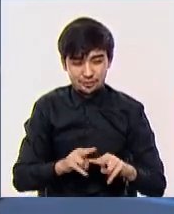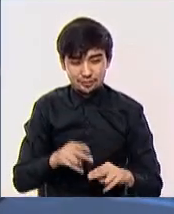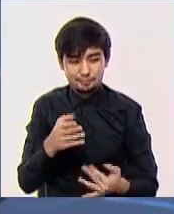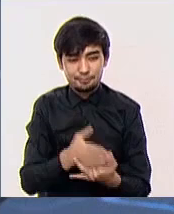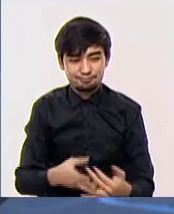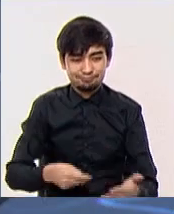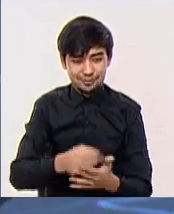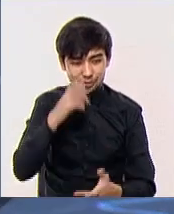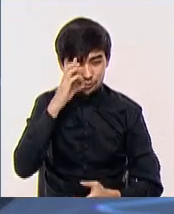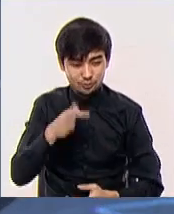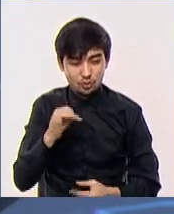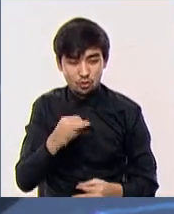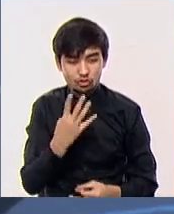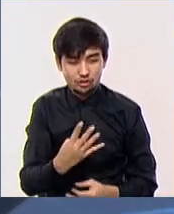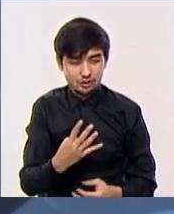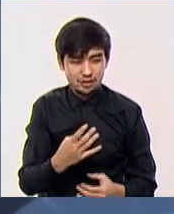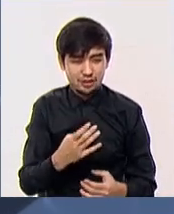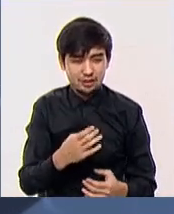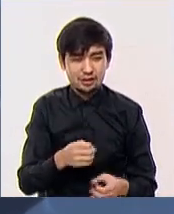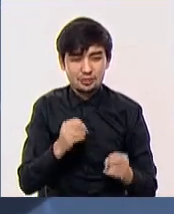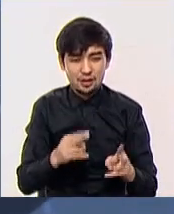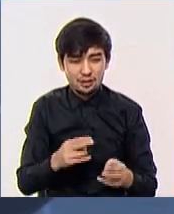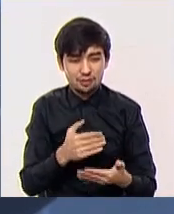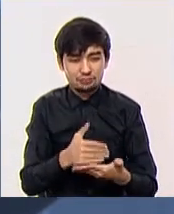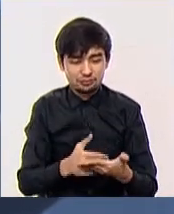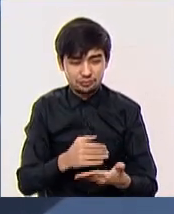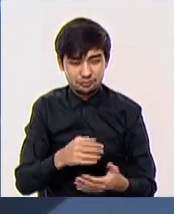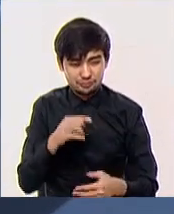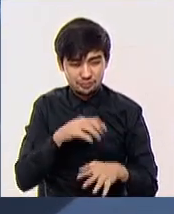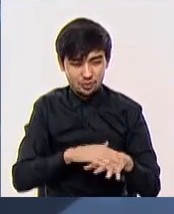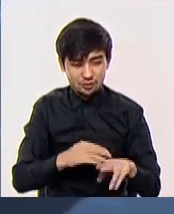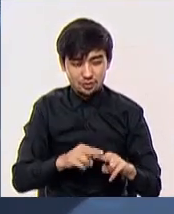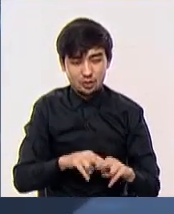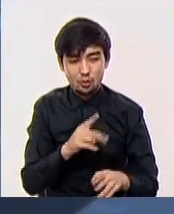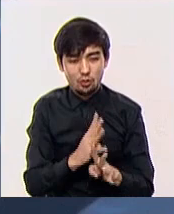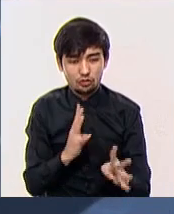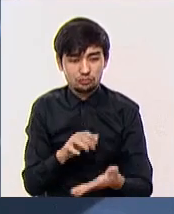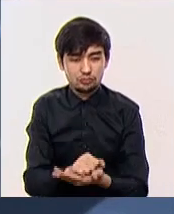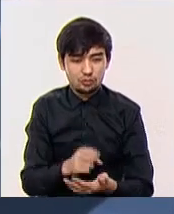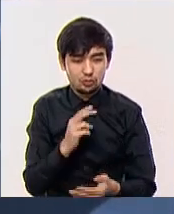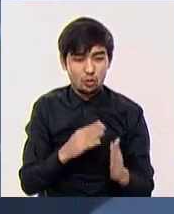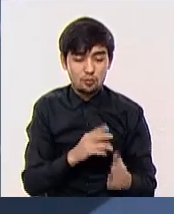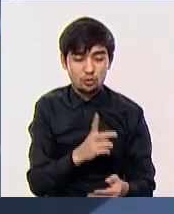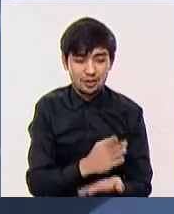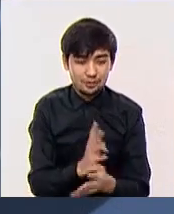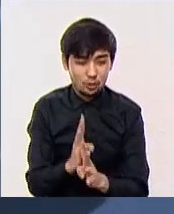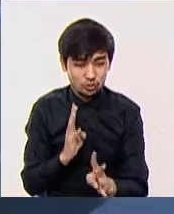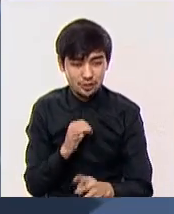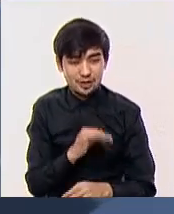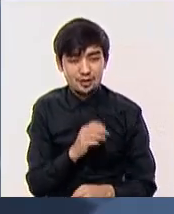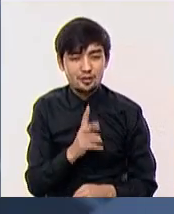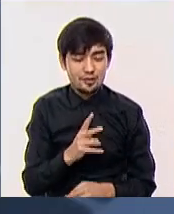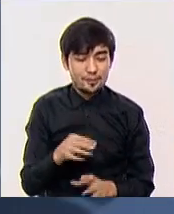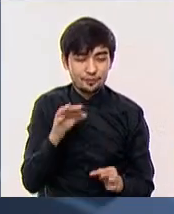на выплаты смогут 4 категории граждан. Правда, для этого они должны стоять в очереди на жилье и иметь на каждого члена семьи